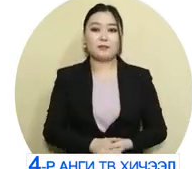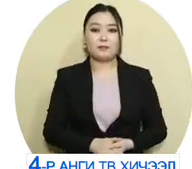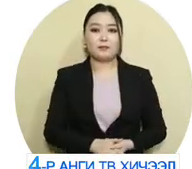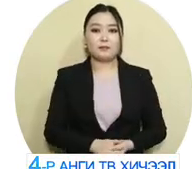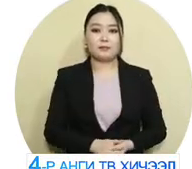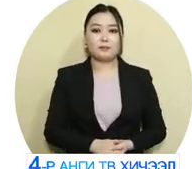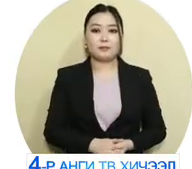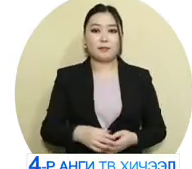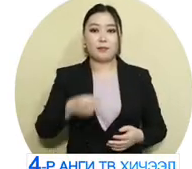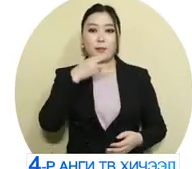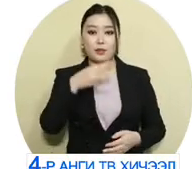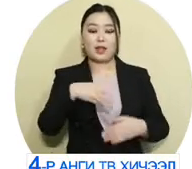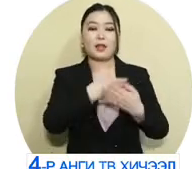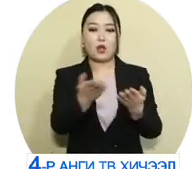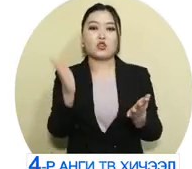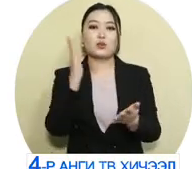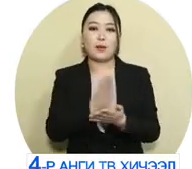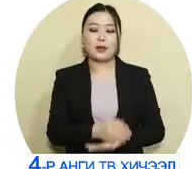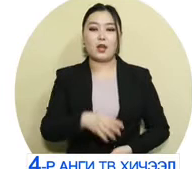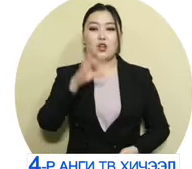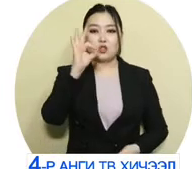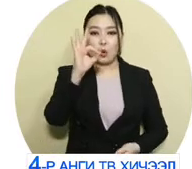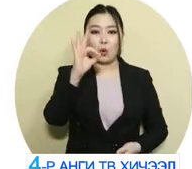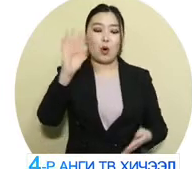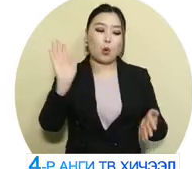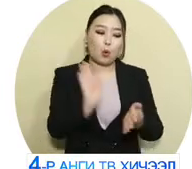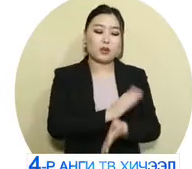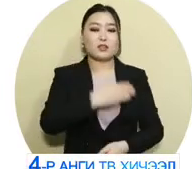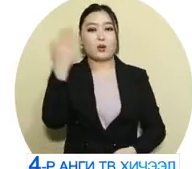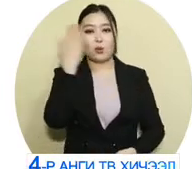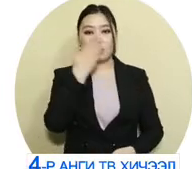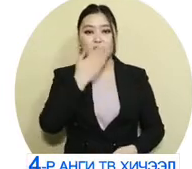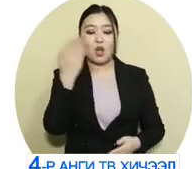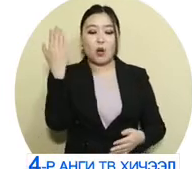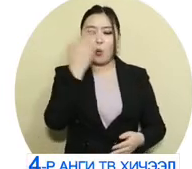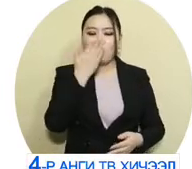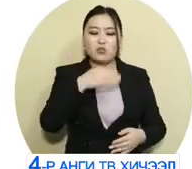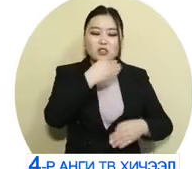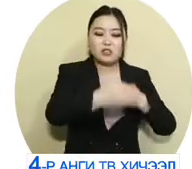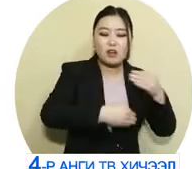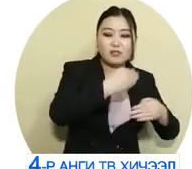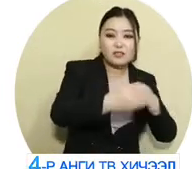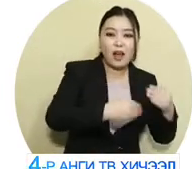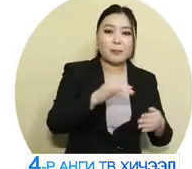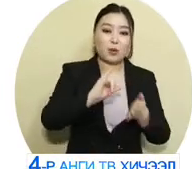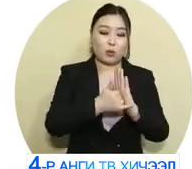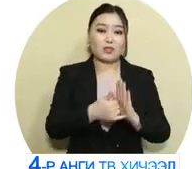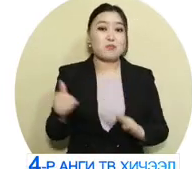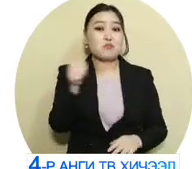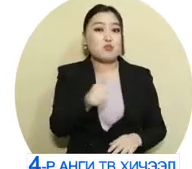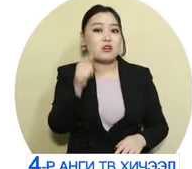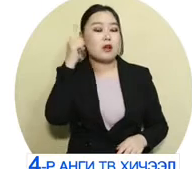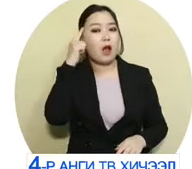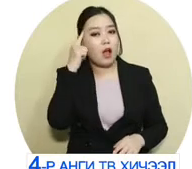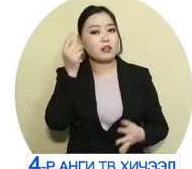дараах мэдээллийг хүргэе. За зөв хурдан уншиж унших явцдаа утгыг бүрэн ойлгож авахыг